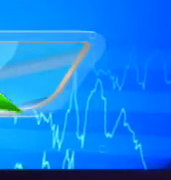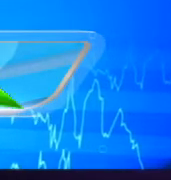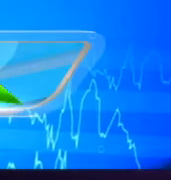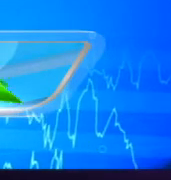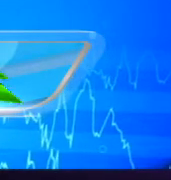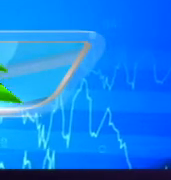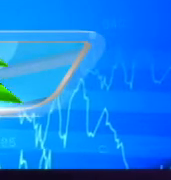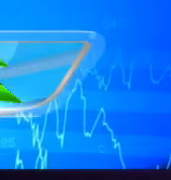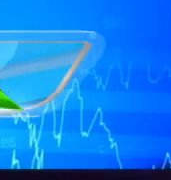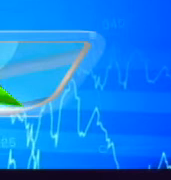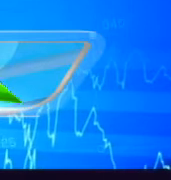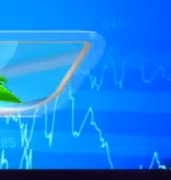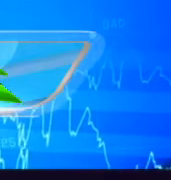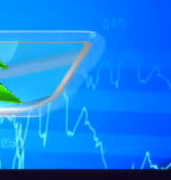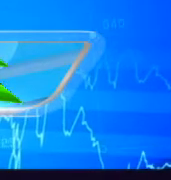ไปปิดที่ระดับ